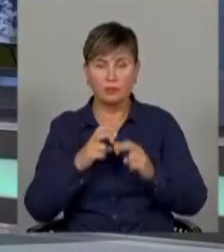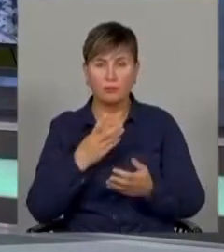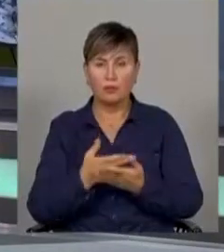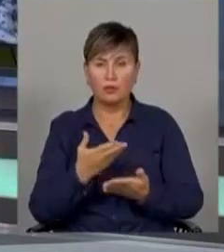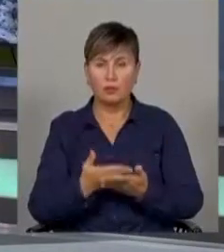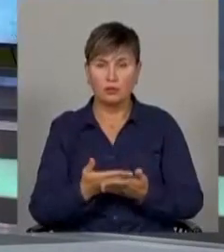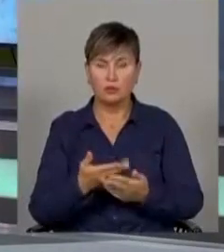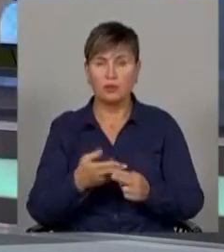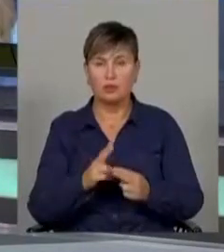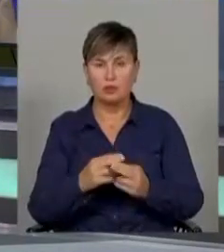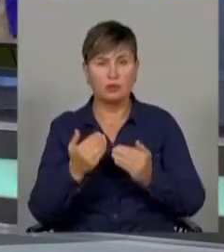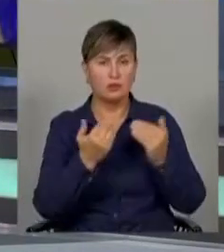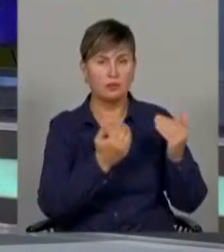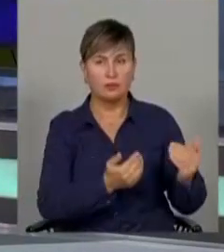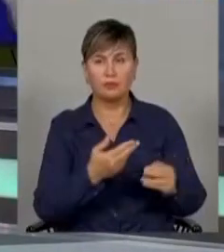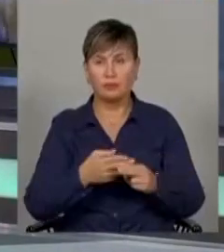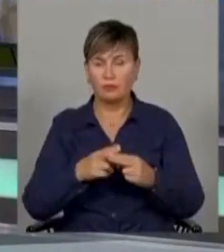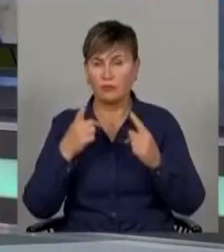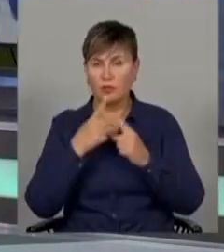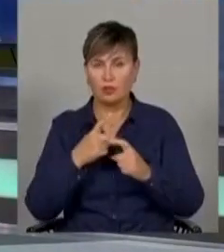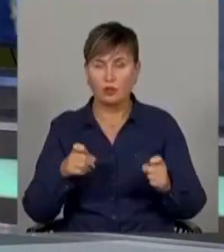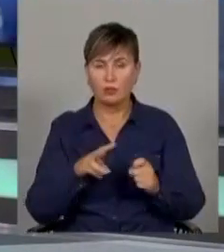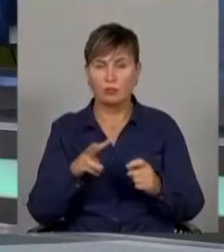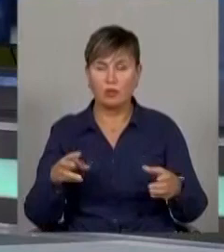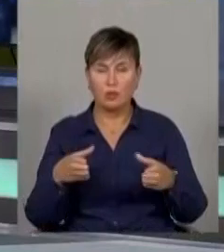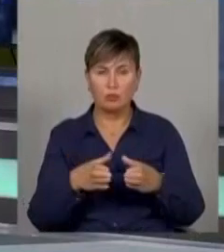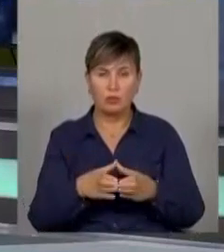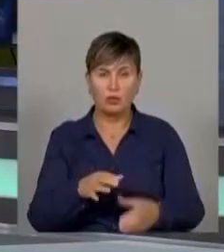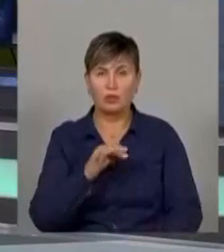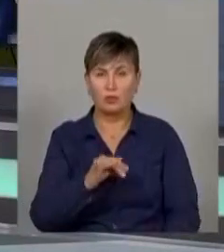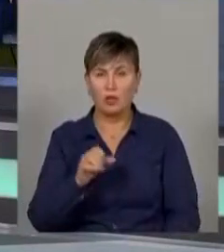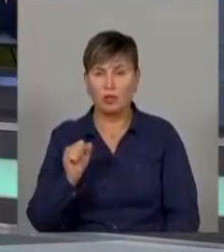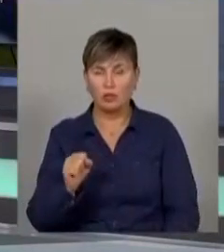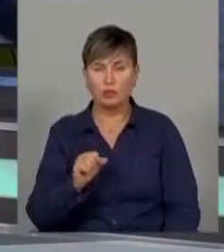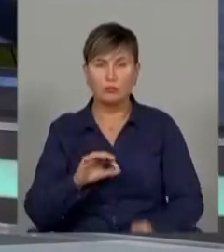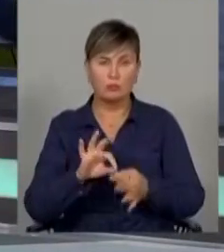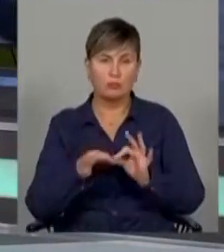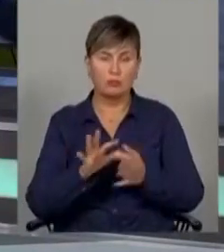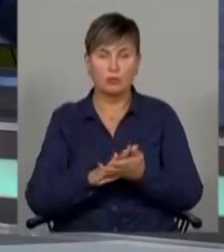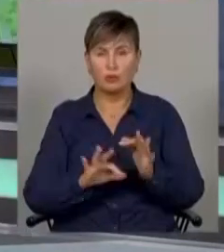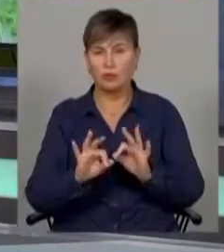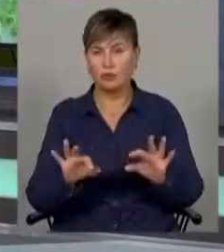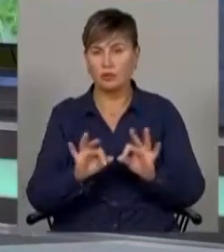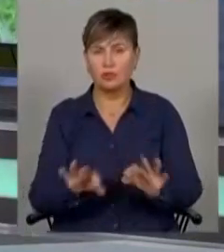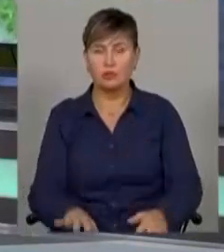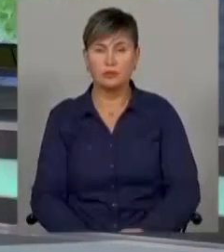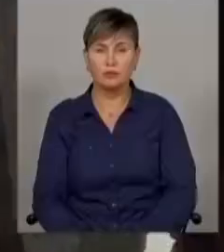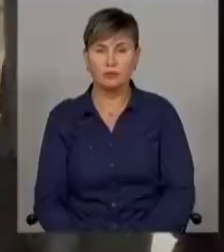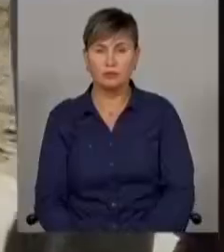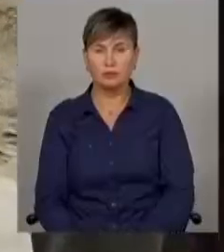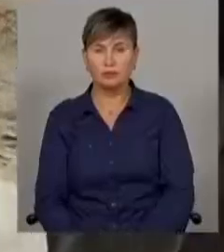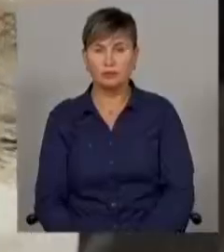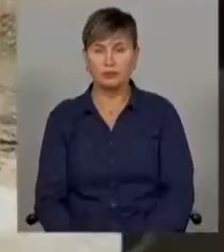показала их принадлежность даудпаеву об этом сообщили в Минобороны Исмаил алтышев побывал на церемонии прощания с военным